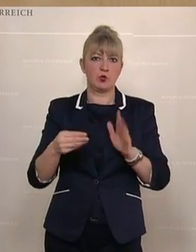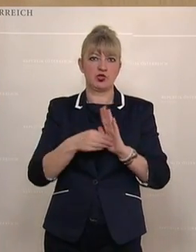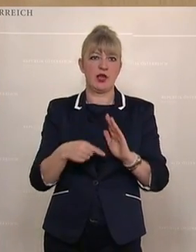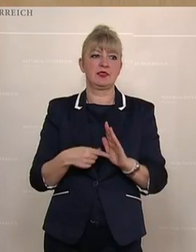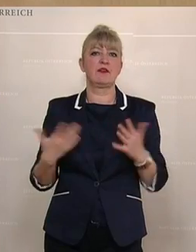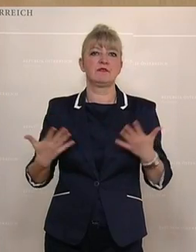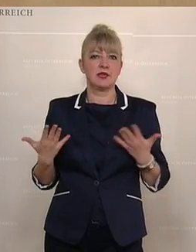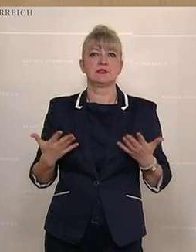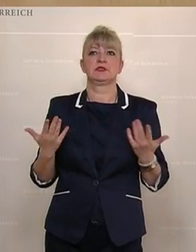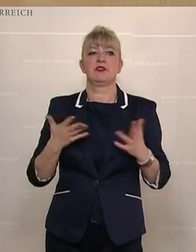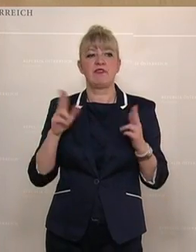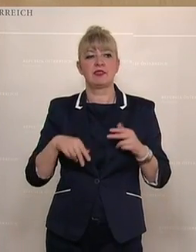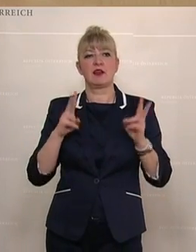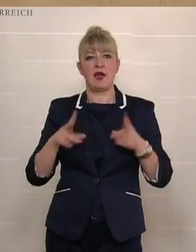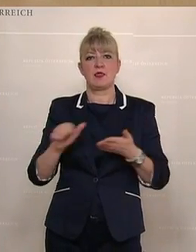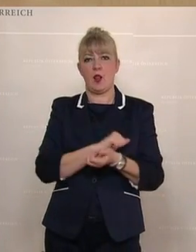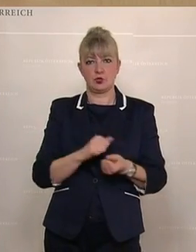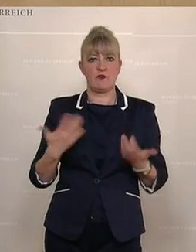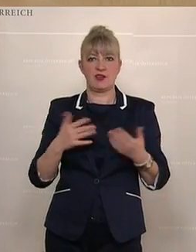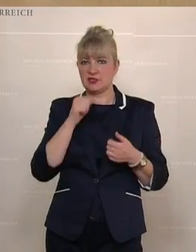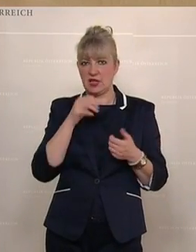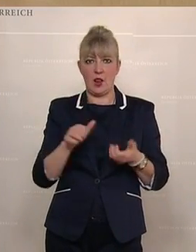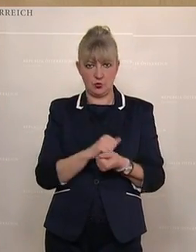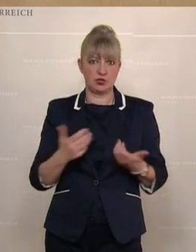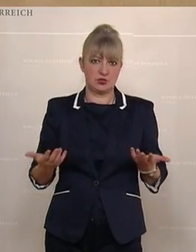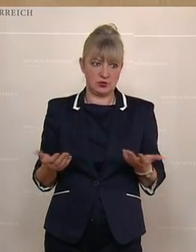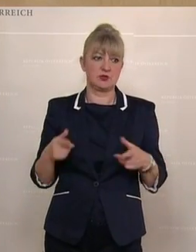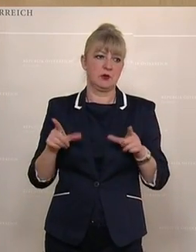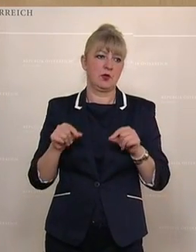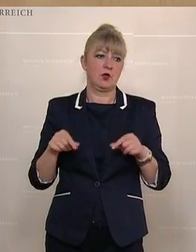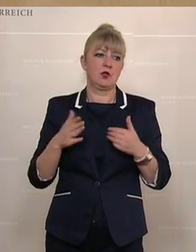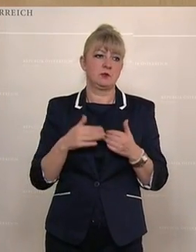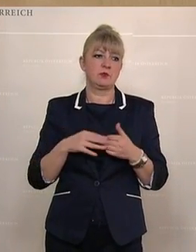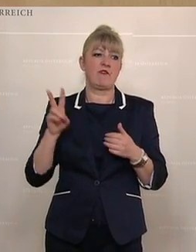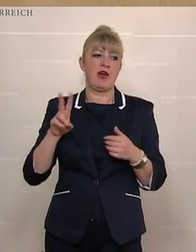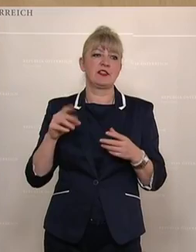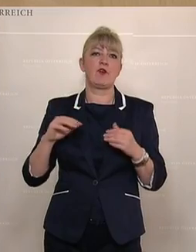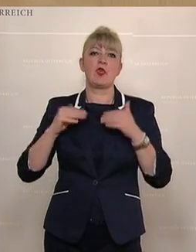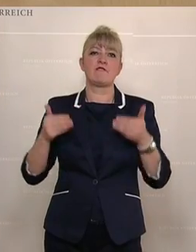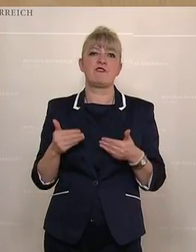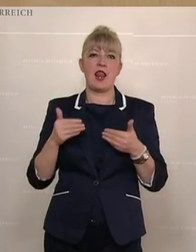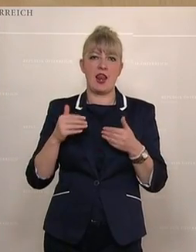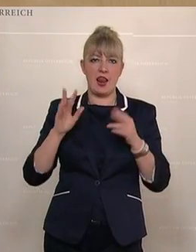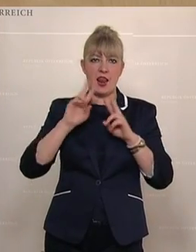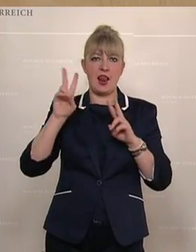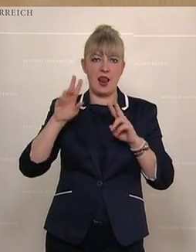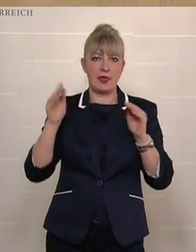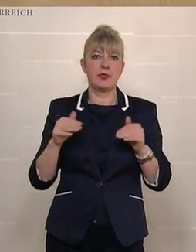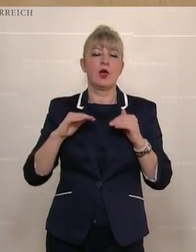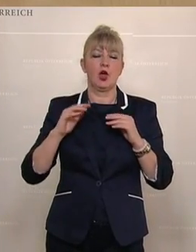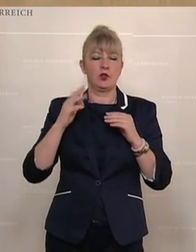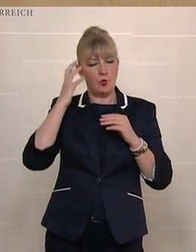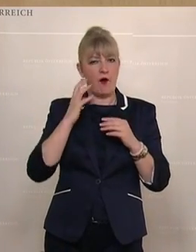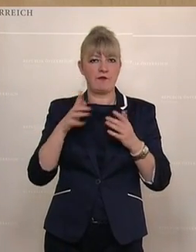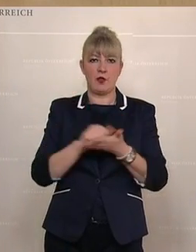drinnen, was und wann gelöscht wird und was nicht. Da passiert es dann zum Beispiel auch, dass die Venus von Willendorf gelöscht wird, weil dort vermeintlich zwei nackte